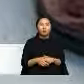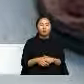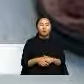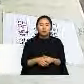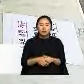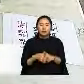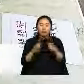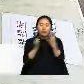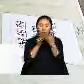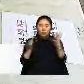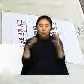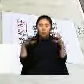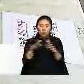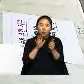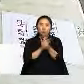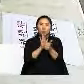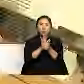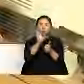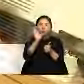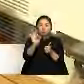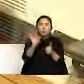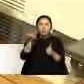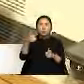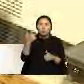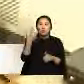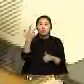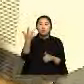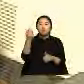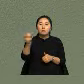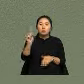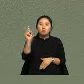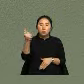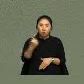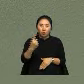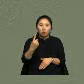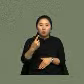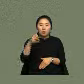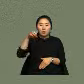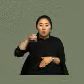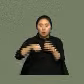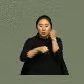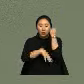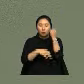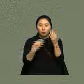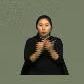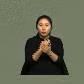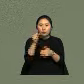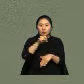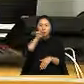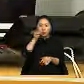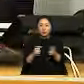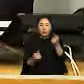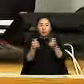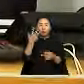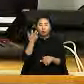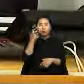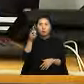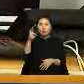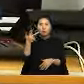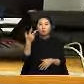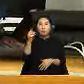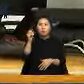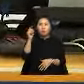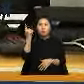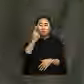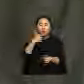가평군은 4인가구 총 지원금액 2 1,670,000 1000원으로 재난 기본소득을 주지하는 자치단체 보다 67만